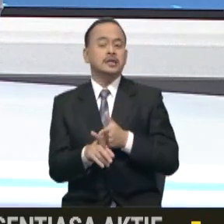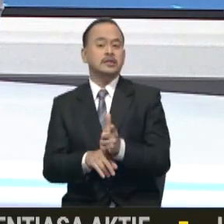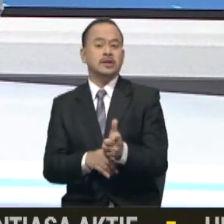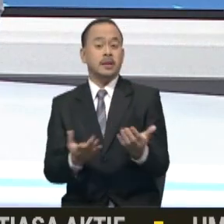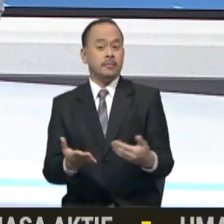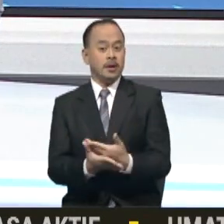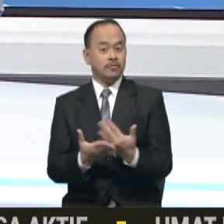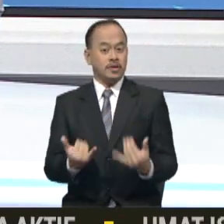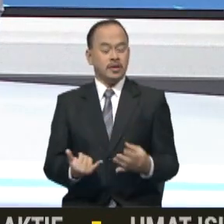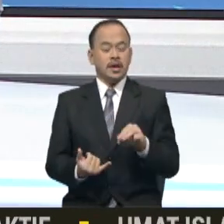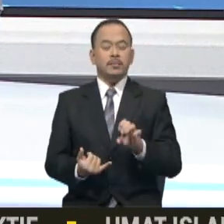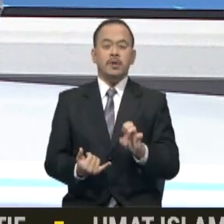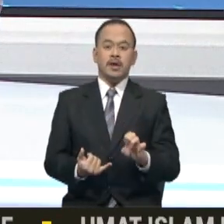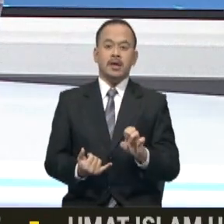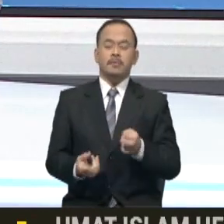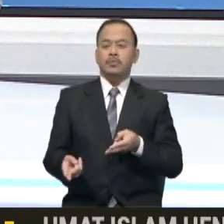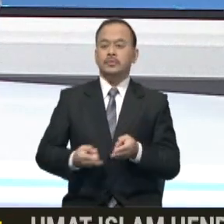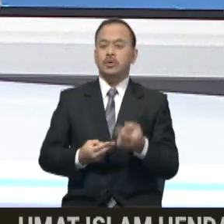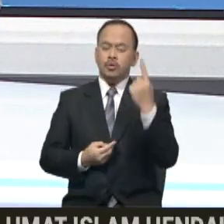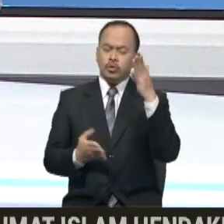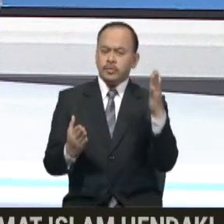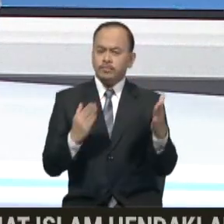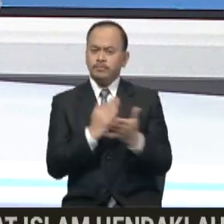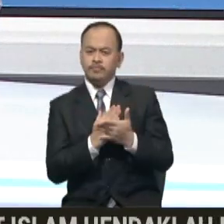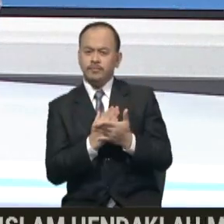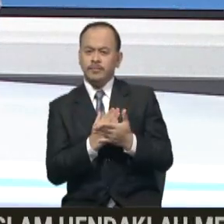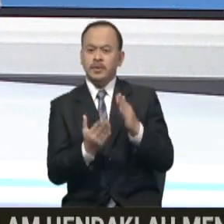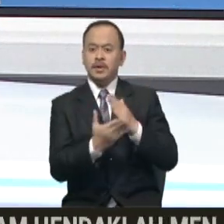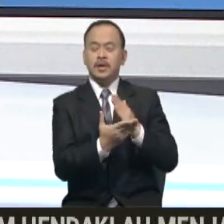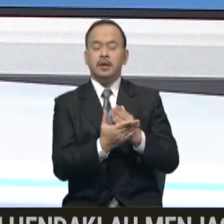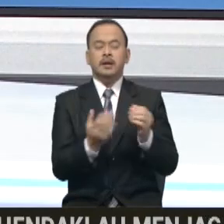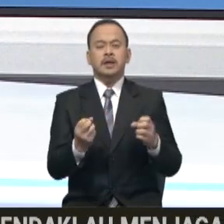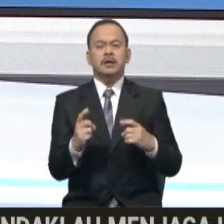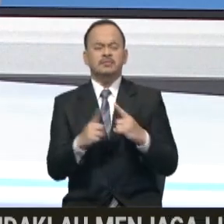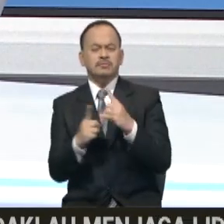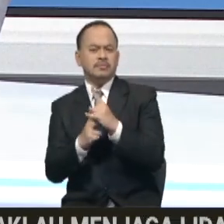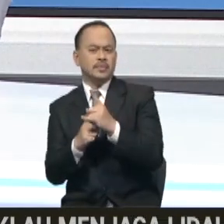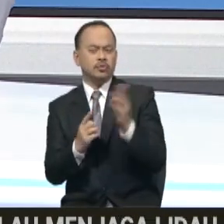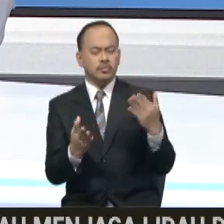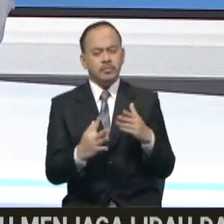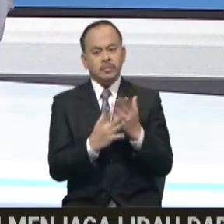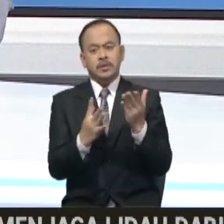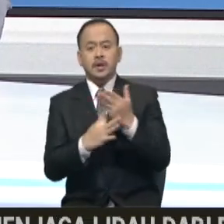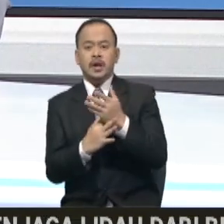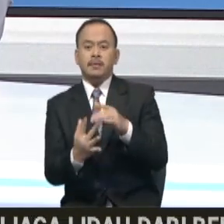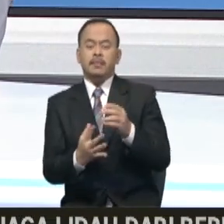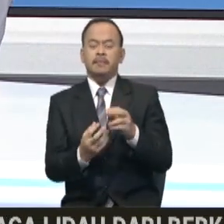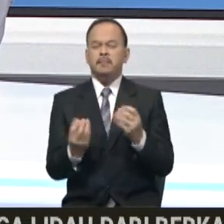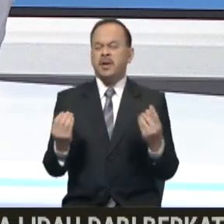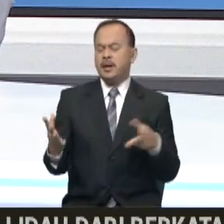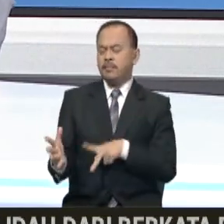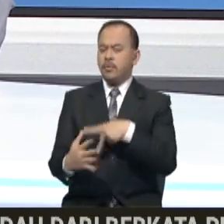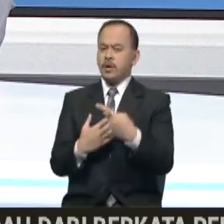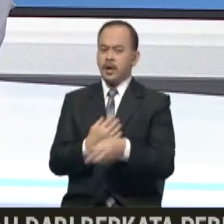ini, Kementerian Pendidikan berusaha membendung dan mencegah gejala buli dengan mengetengahkan lebih banyak program ke